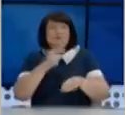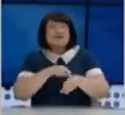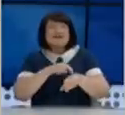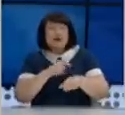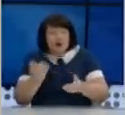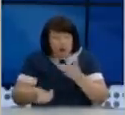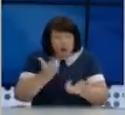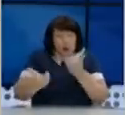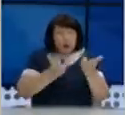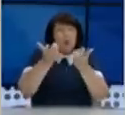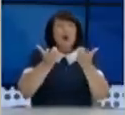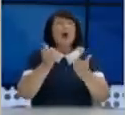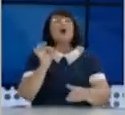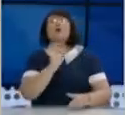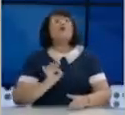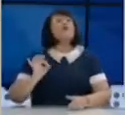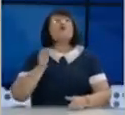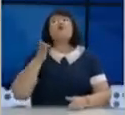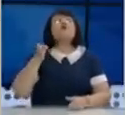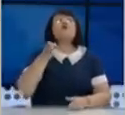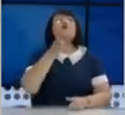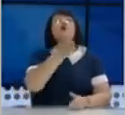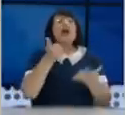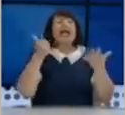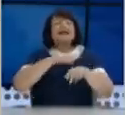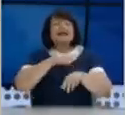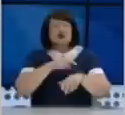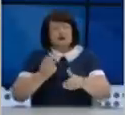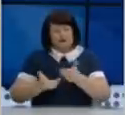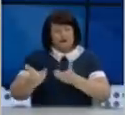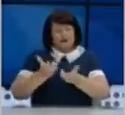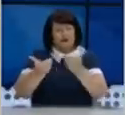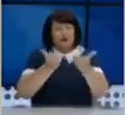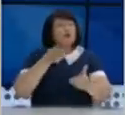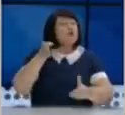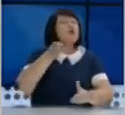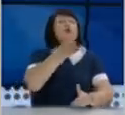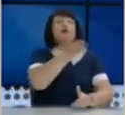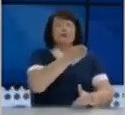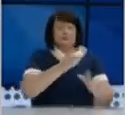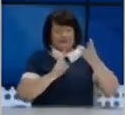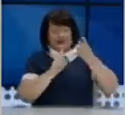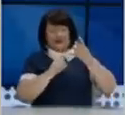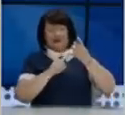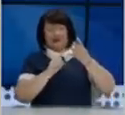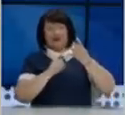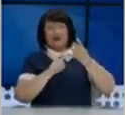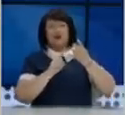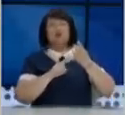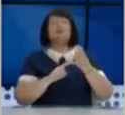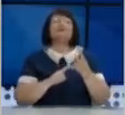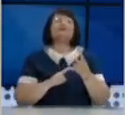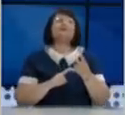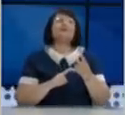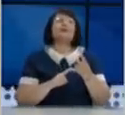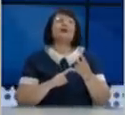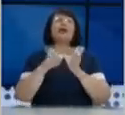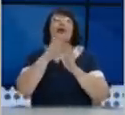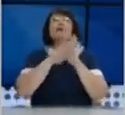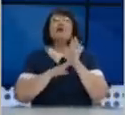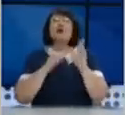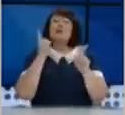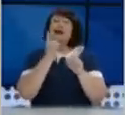πυρκαγιάς που θα είναι το μέτωπο 6 ώρες μετά? Σημείο τέταρτο. Το περίφημο πρόγραμμα υγείας